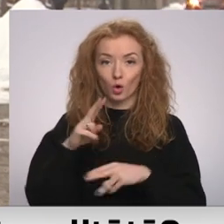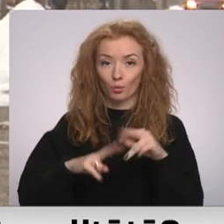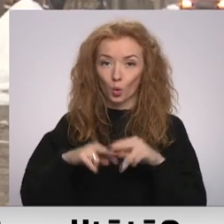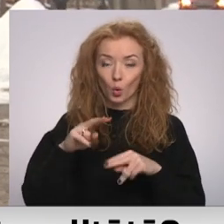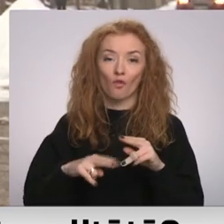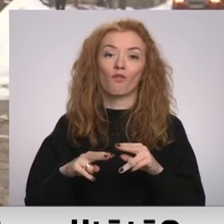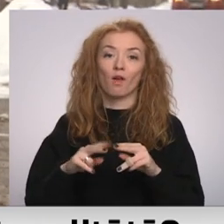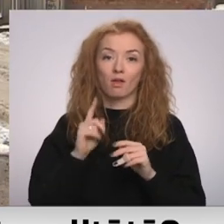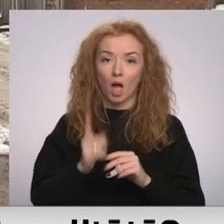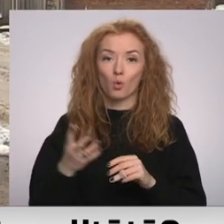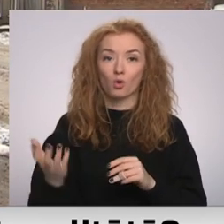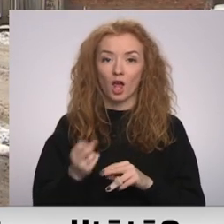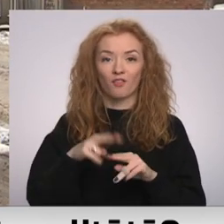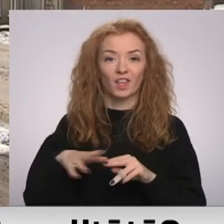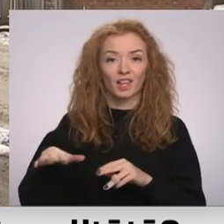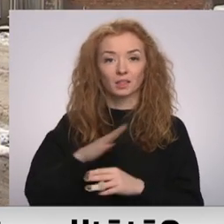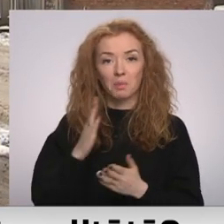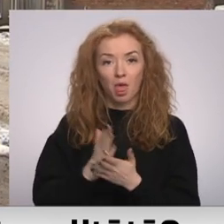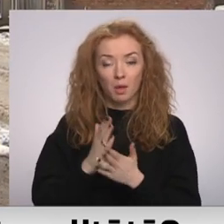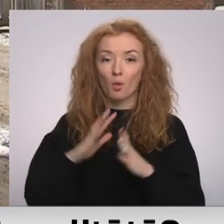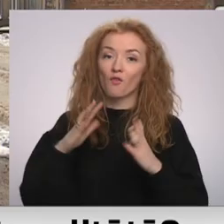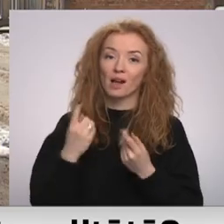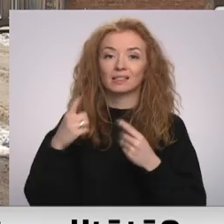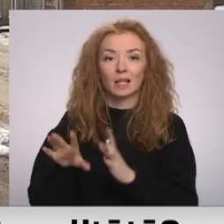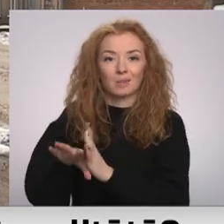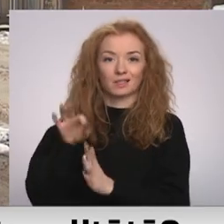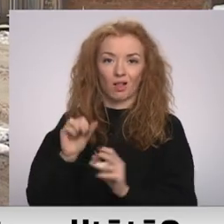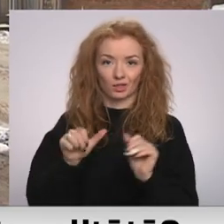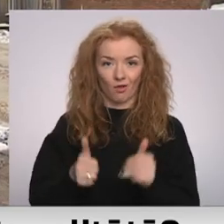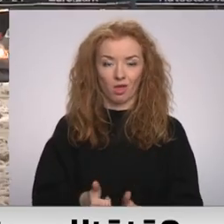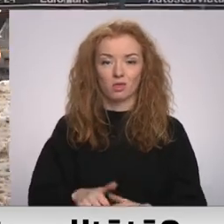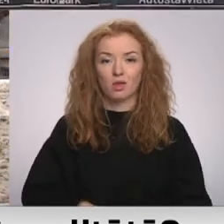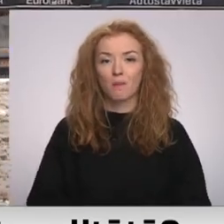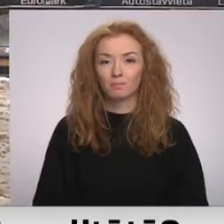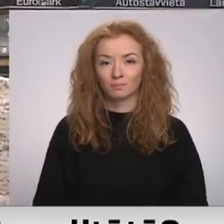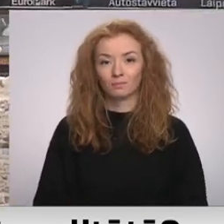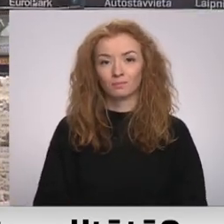vai jaunai funkcijai jābūt ar vides pieejamību vai alternatīviem risinājumiem.